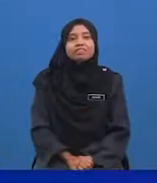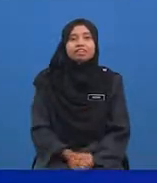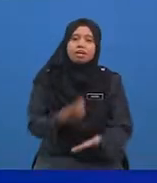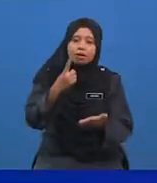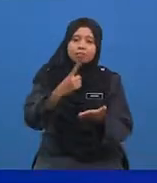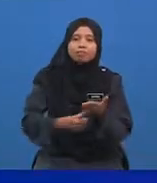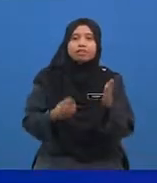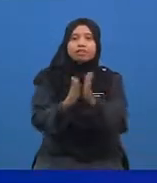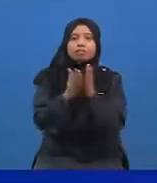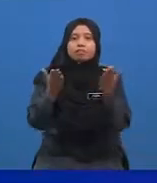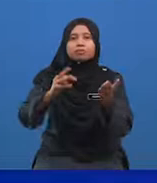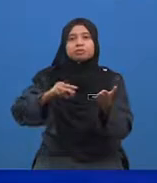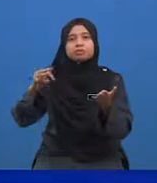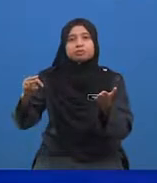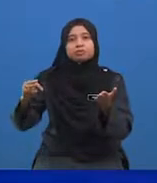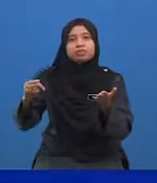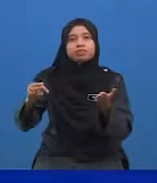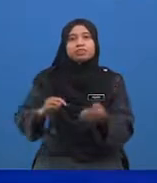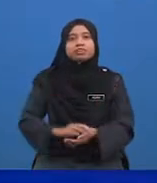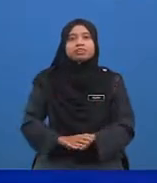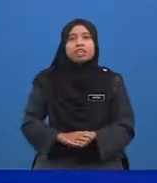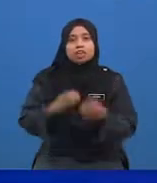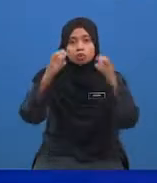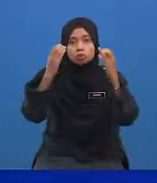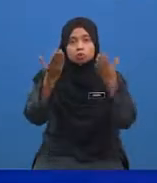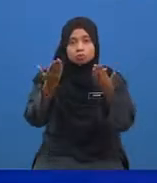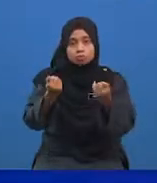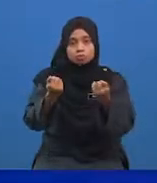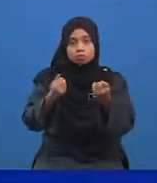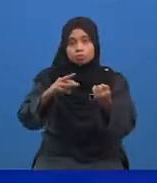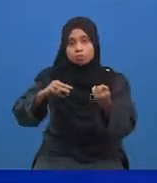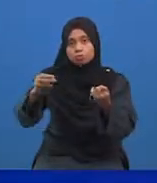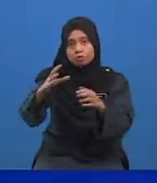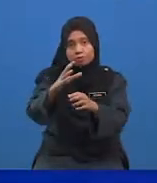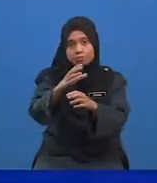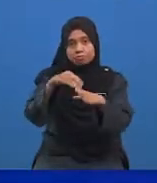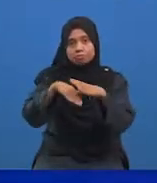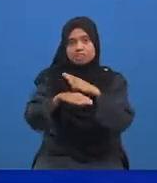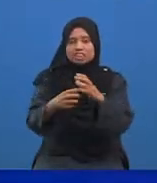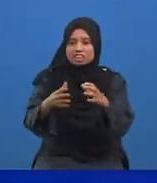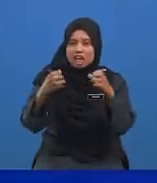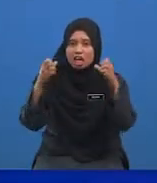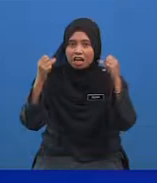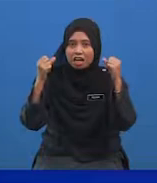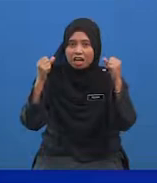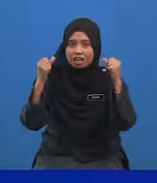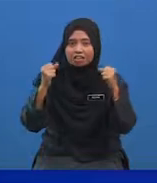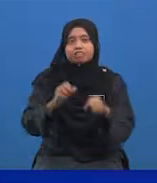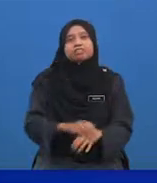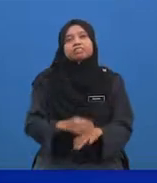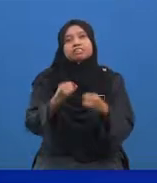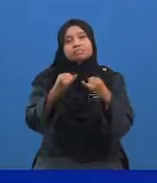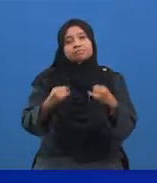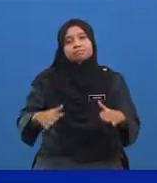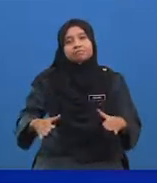Apa khabar murid-murid yang dikasihi sekalian? Cikgu harap murid-murid dalam keadaan yang sehat